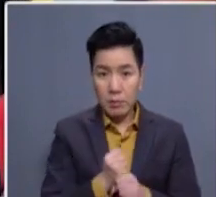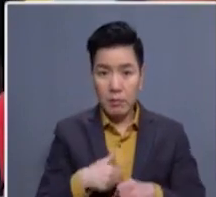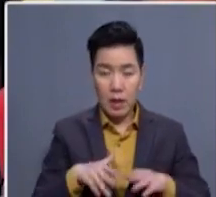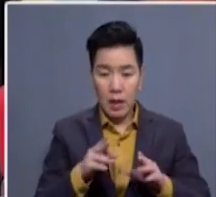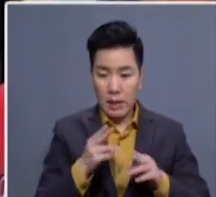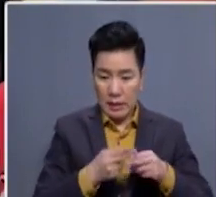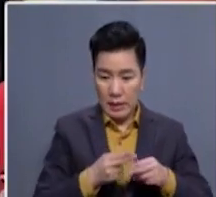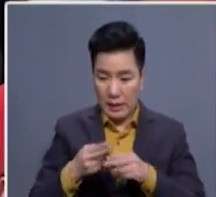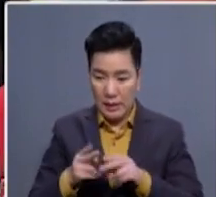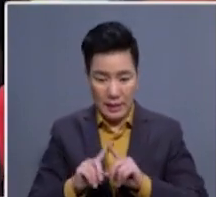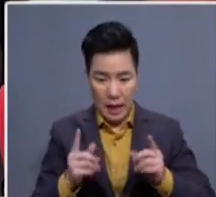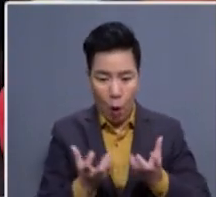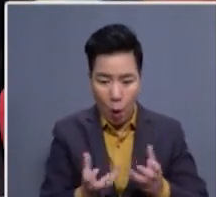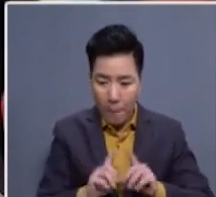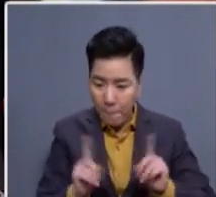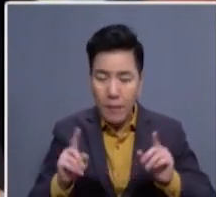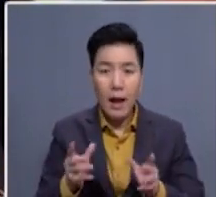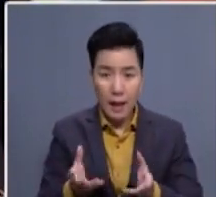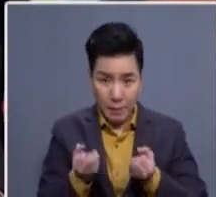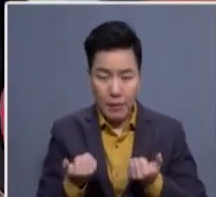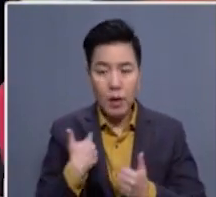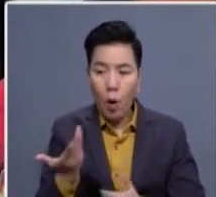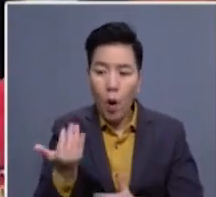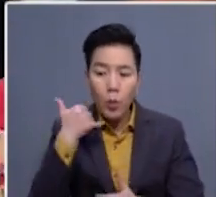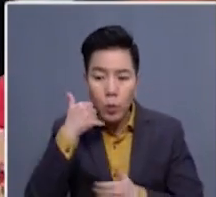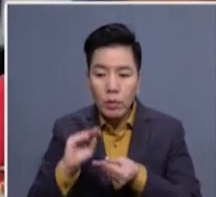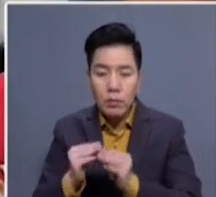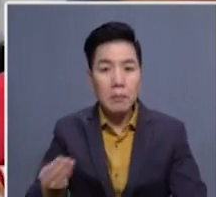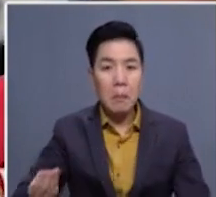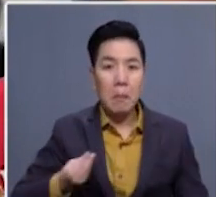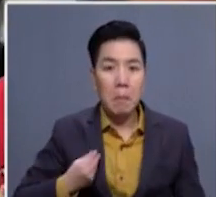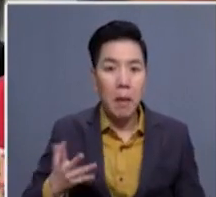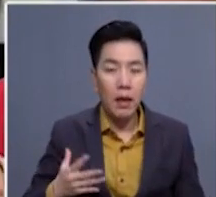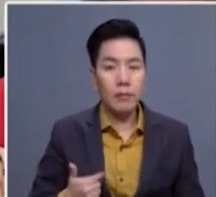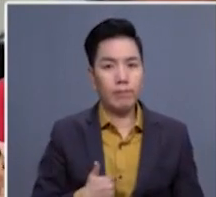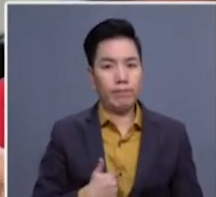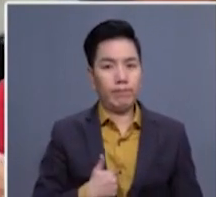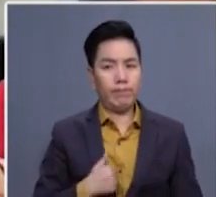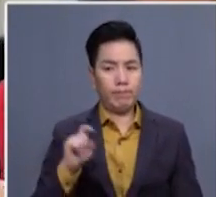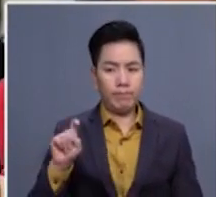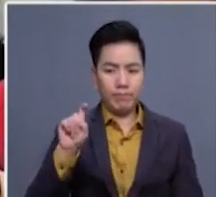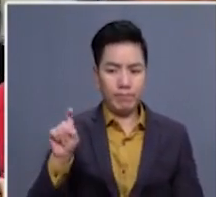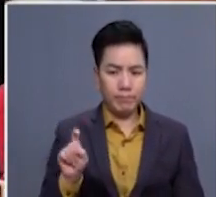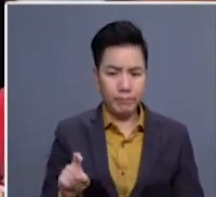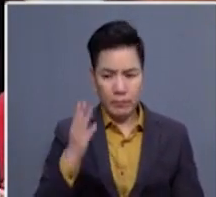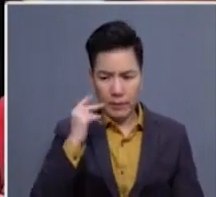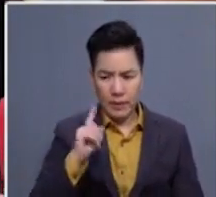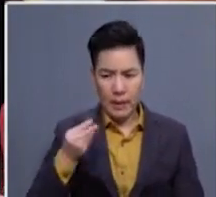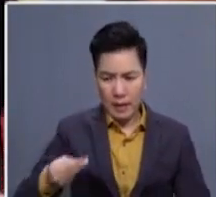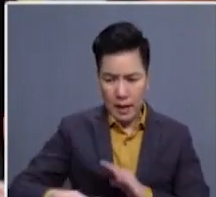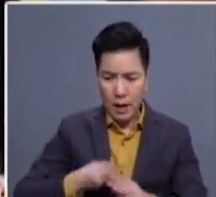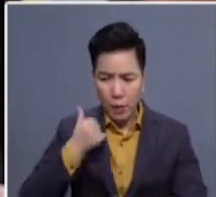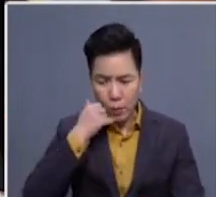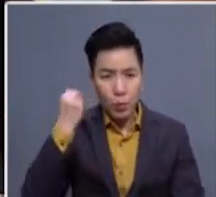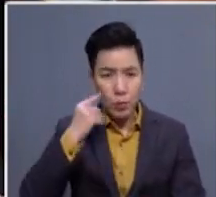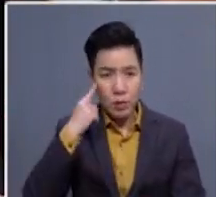ยจะรับได้ใช่ไหมคะแล้วทีนี้ก็ขอเบอร์โทรก็ไม่ยอมให้เราก็ทำแม่นเนาะว่าคุณนุกเนี่ยจะไม่เคยไม่ให้เบอร์โทรกับเ